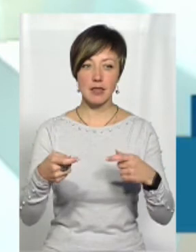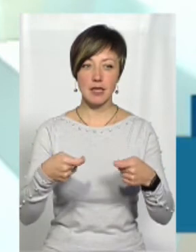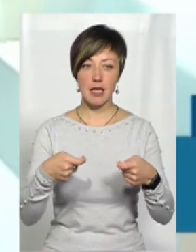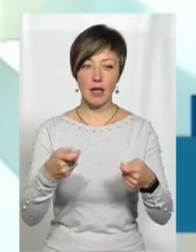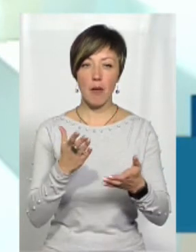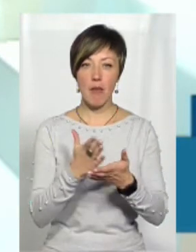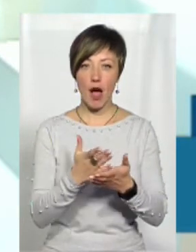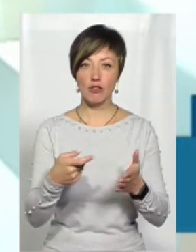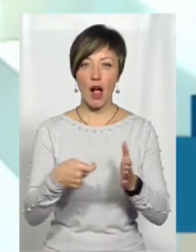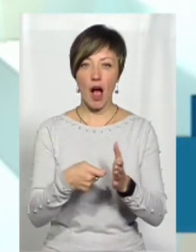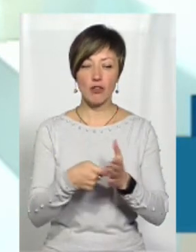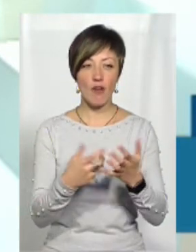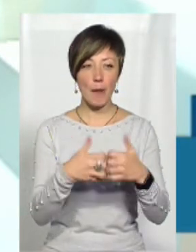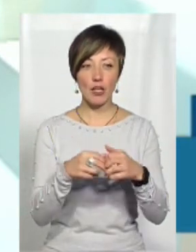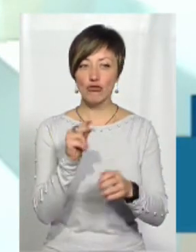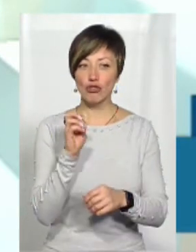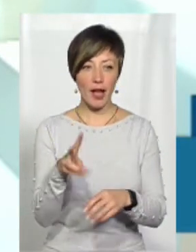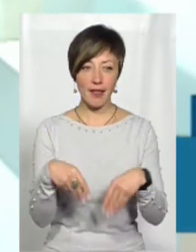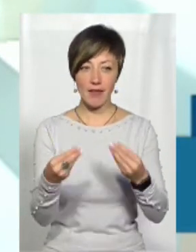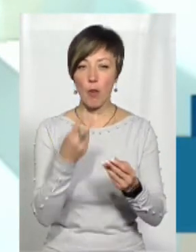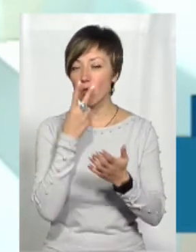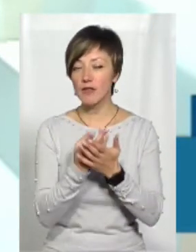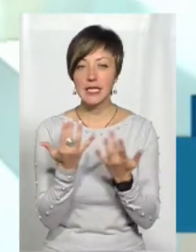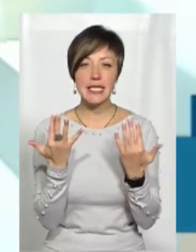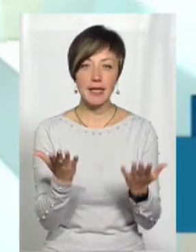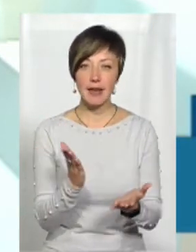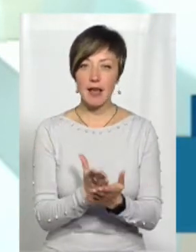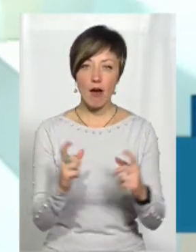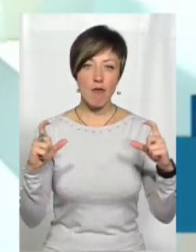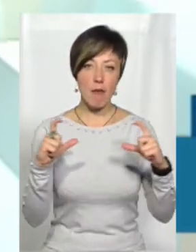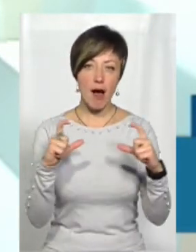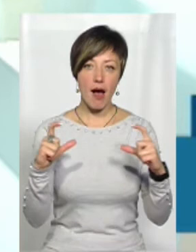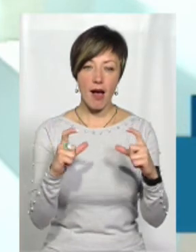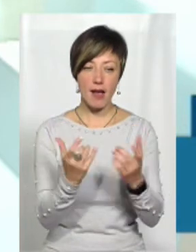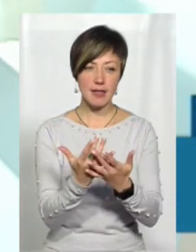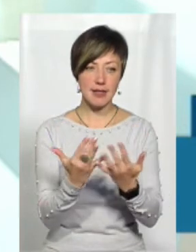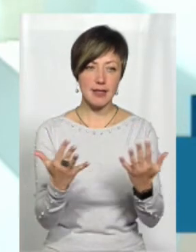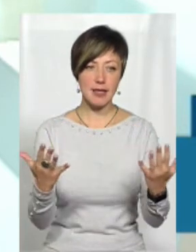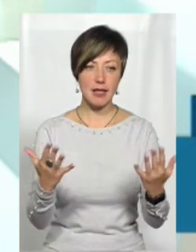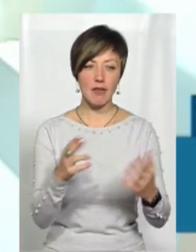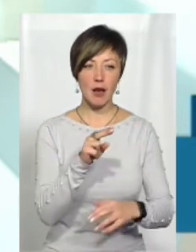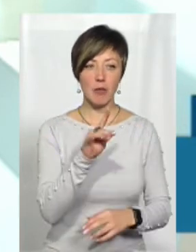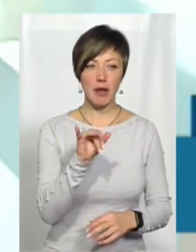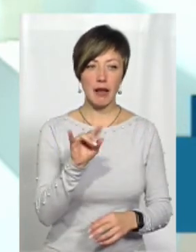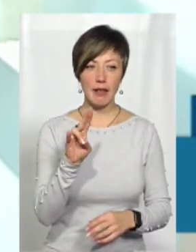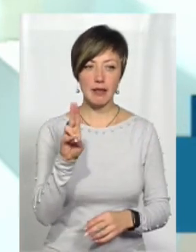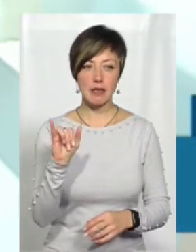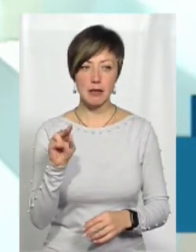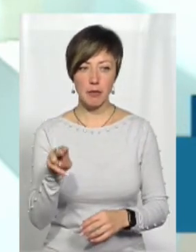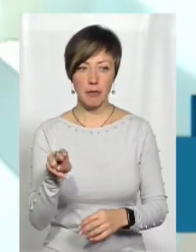маючи касові апарати, ніхто чеків не видає. Ви подивіться, скільки є магазинів принципів,